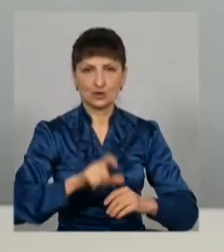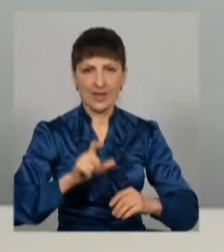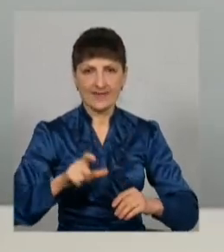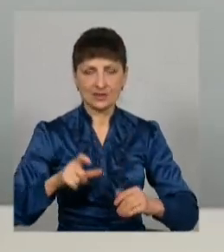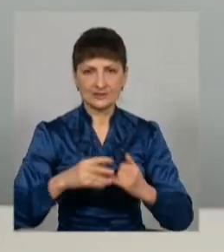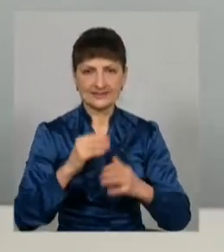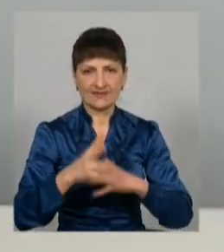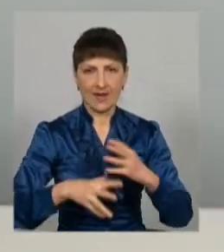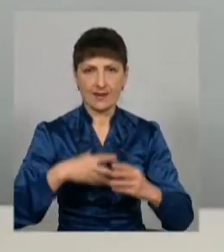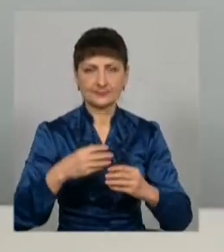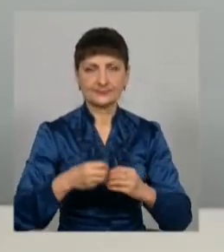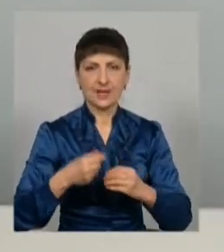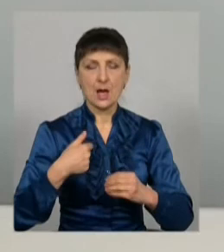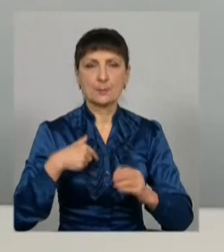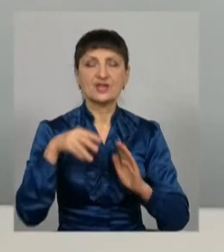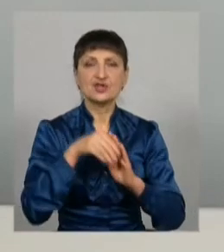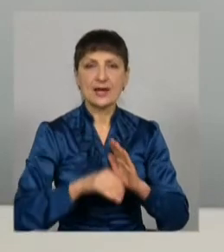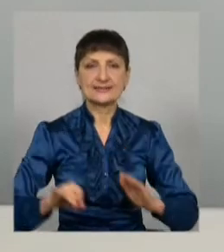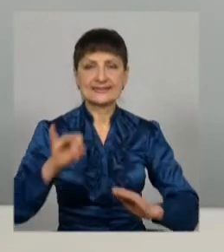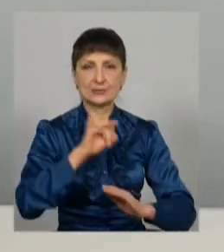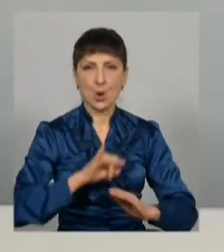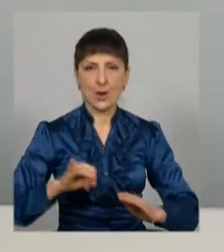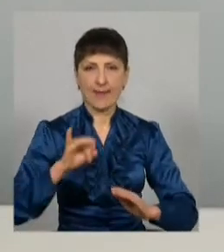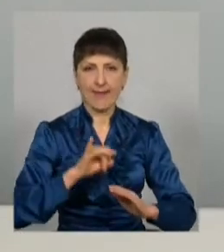Мы часть истории человечества, и